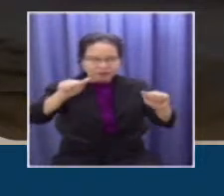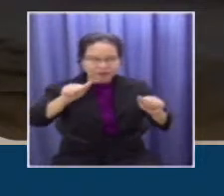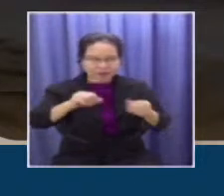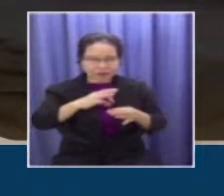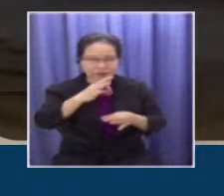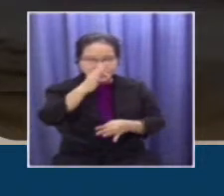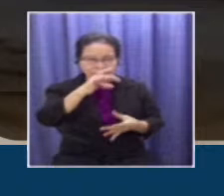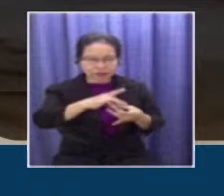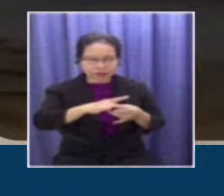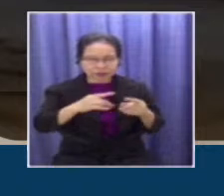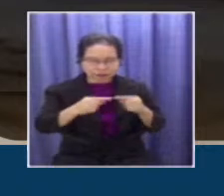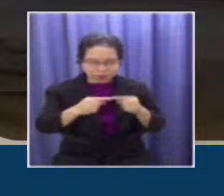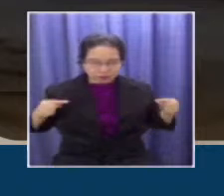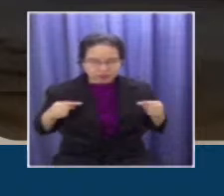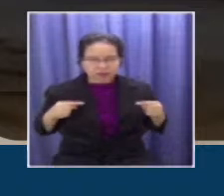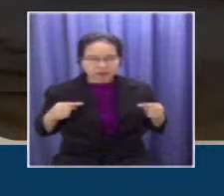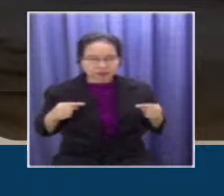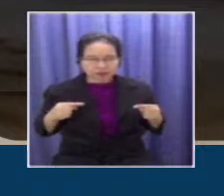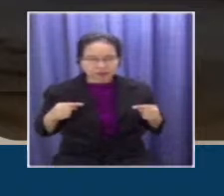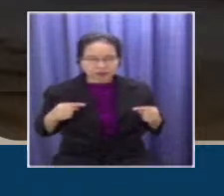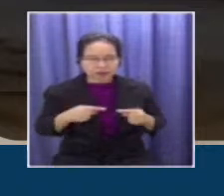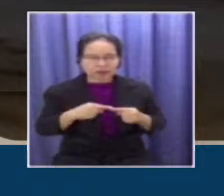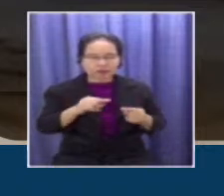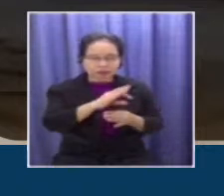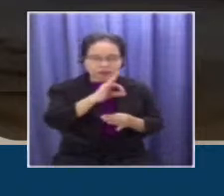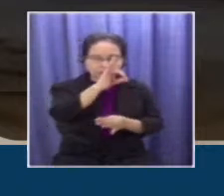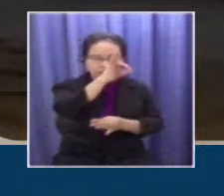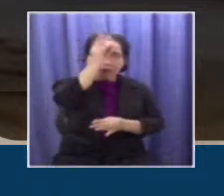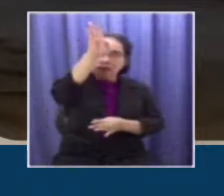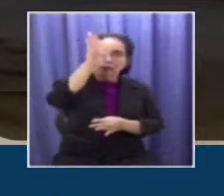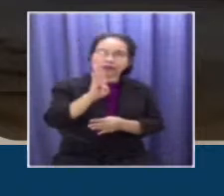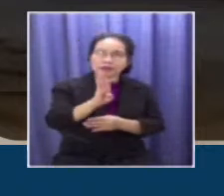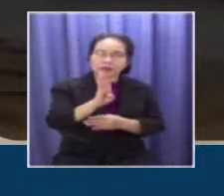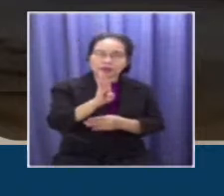honhom a etia wɔ Nyankopɔn ne pɛ